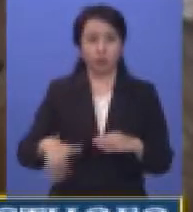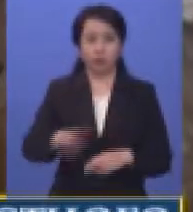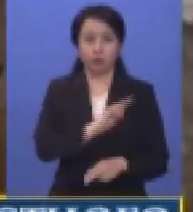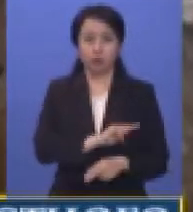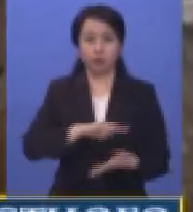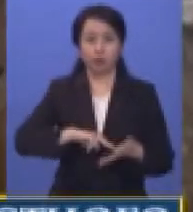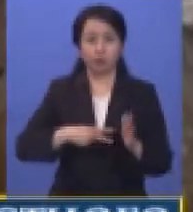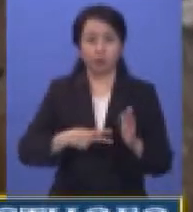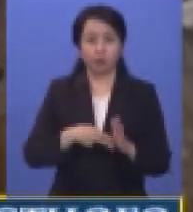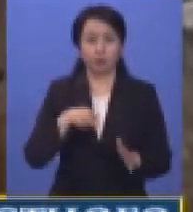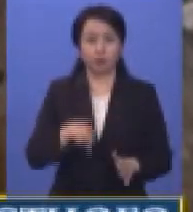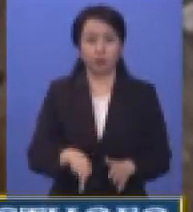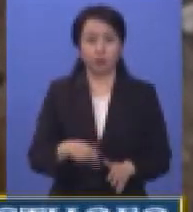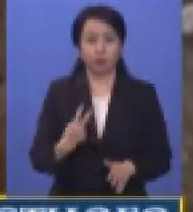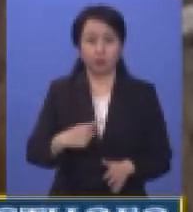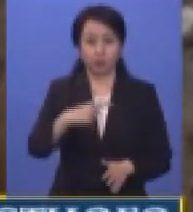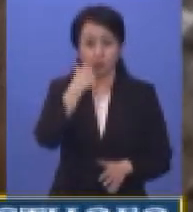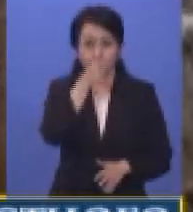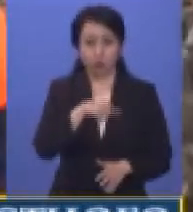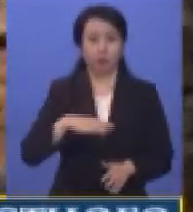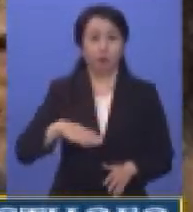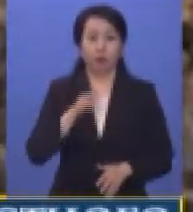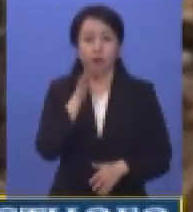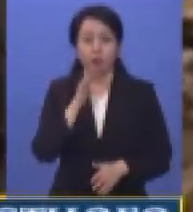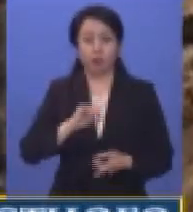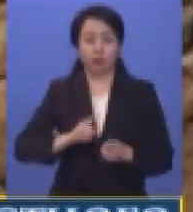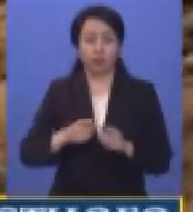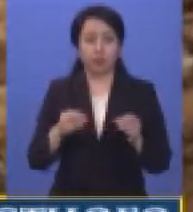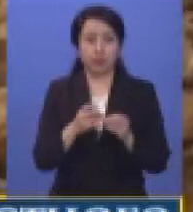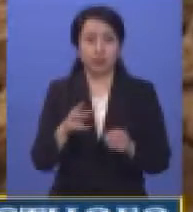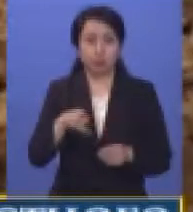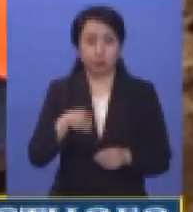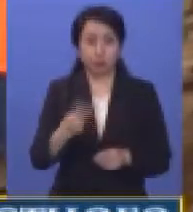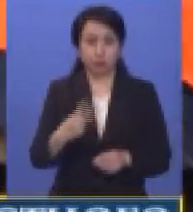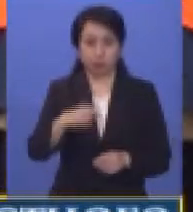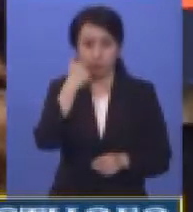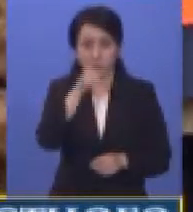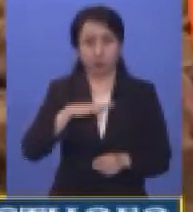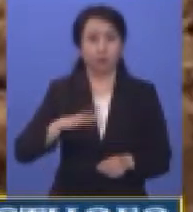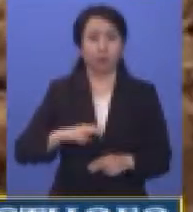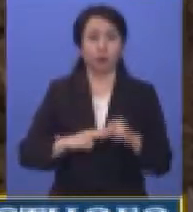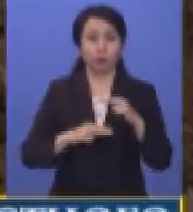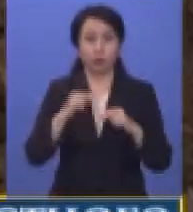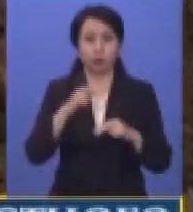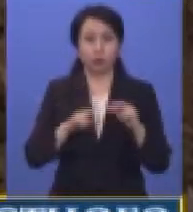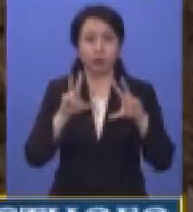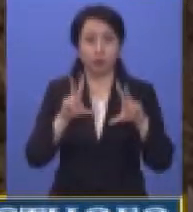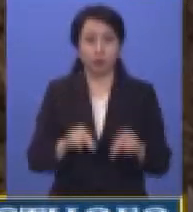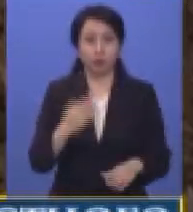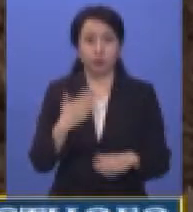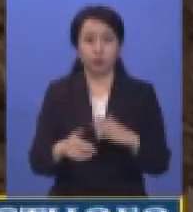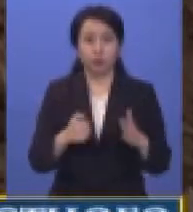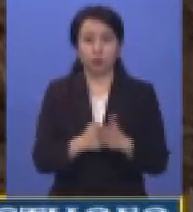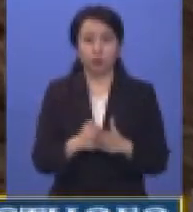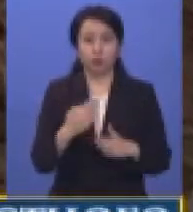там планировали еще в 2021. Затем сроки перенесли на 10 июня 2022. Потом подрядчик обещал закончить до конца месяца.